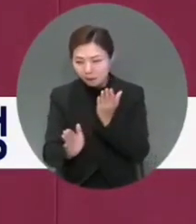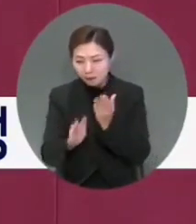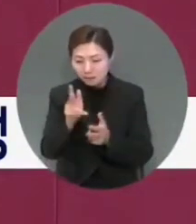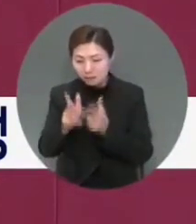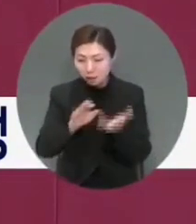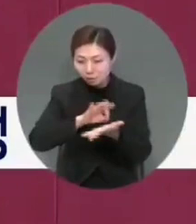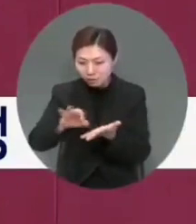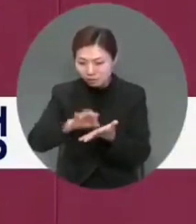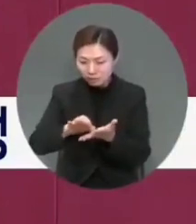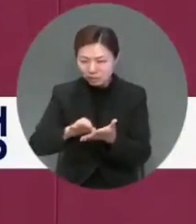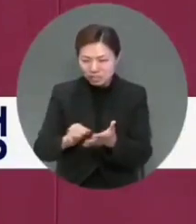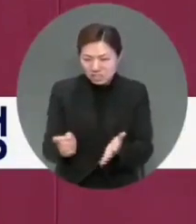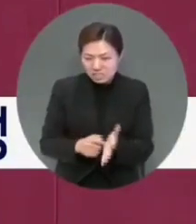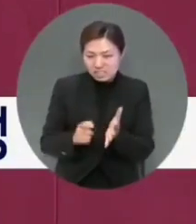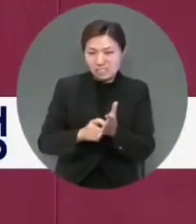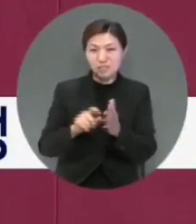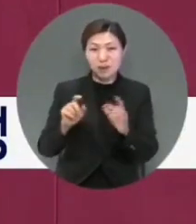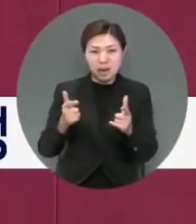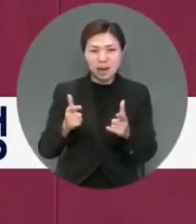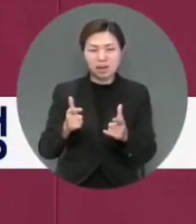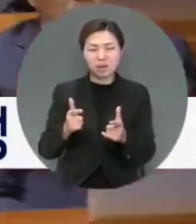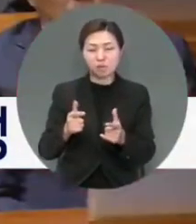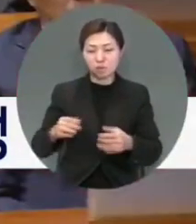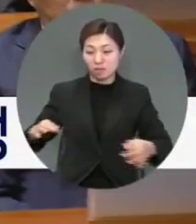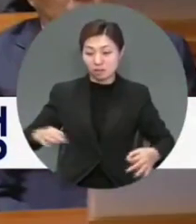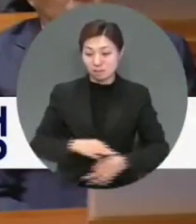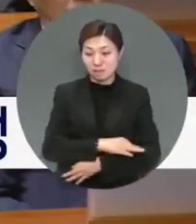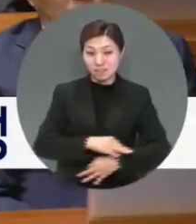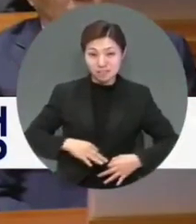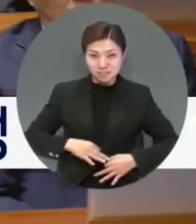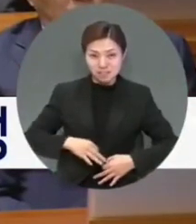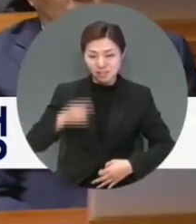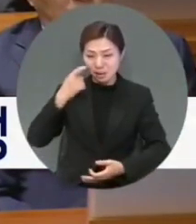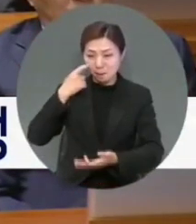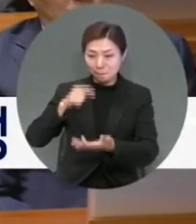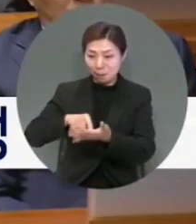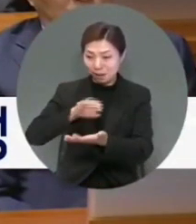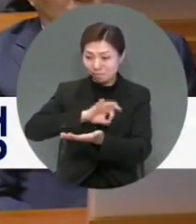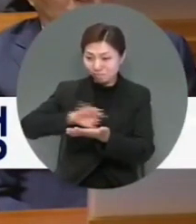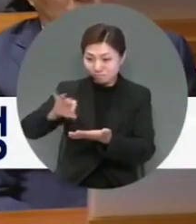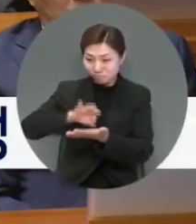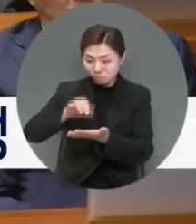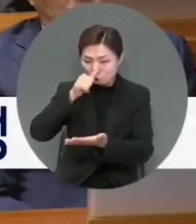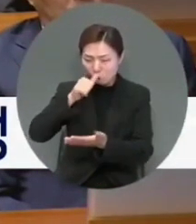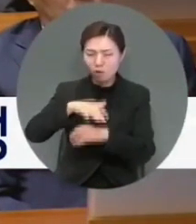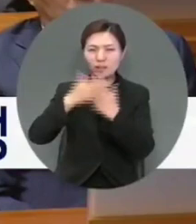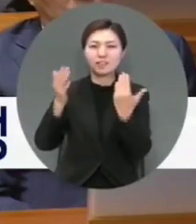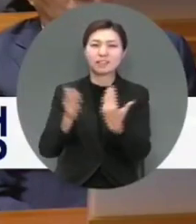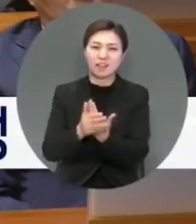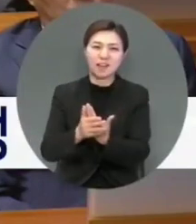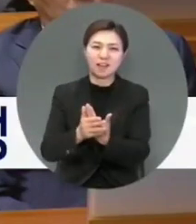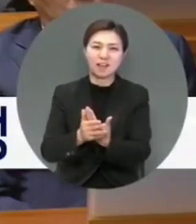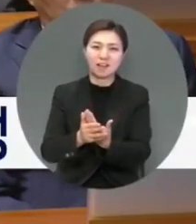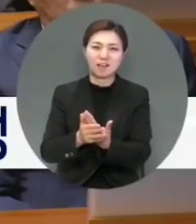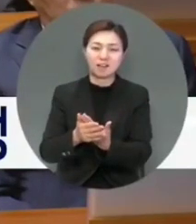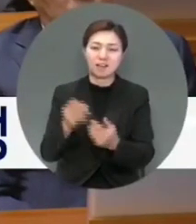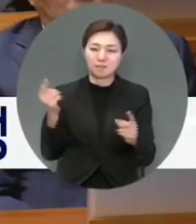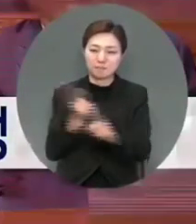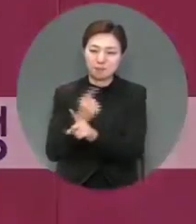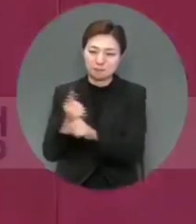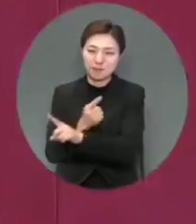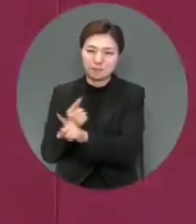불효 불급하거나 부정 지출이 확인된 부분을 꼼꼼하게 찾아내서 지출 조정을